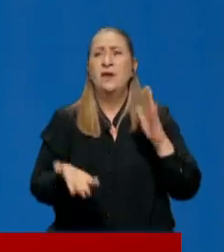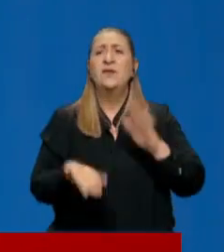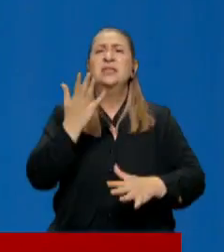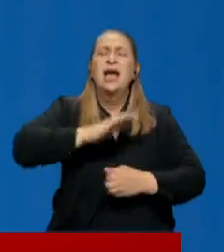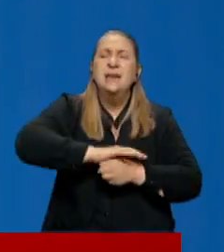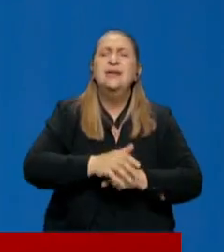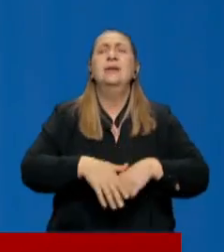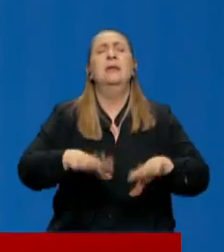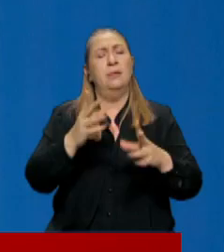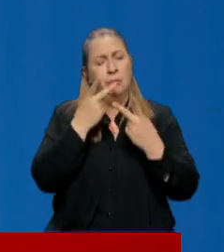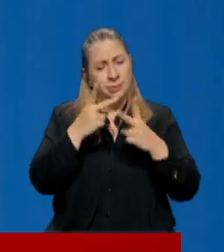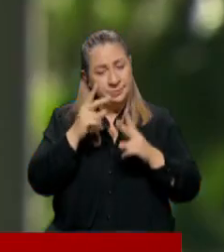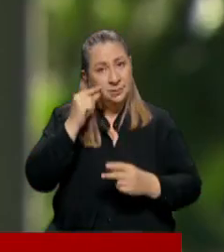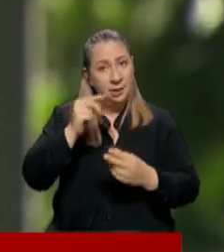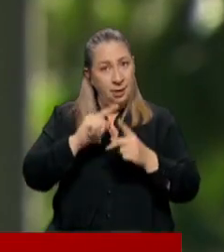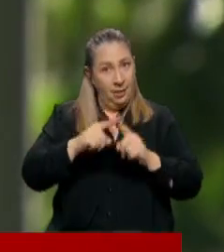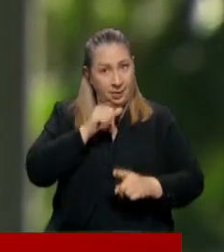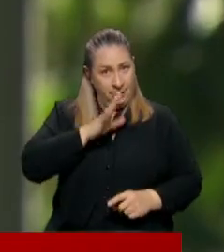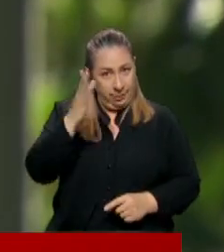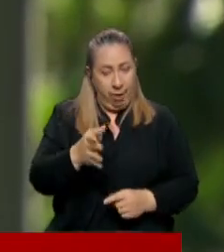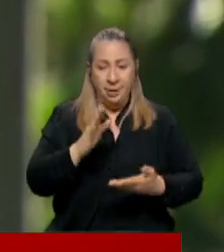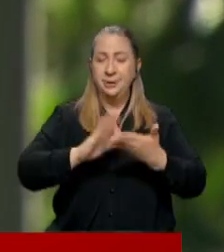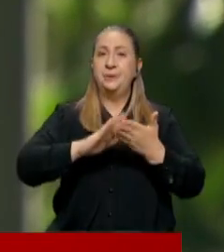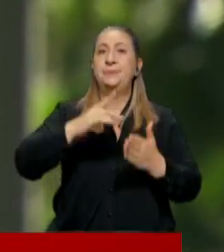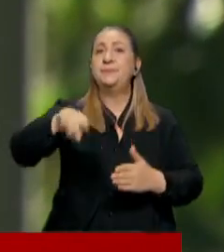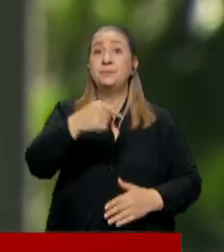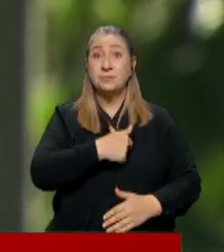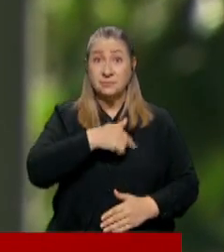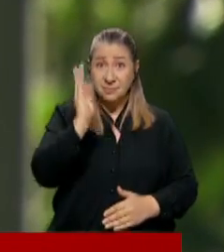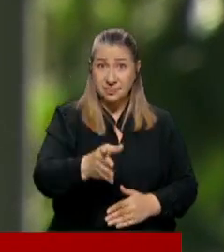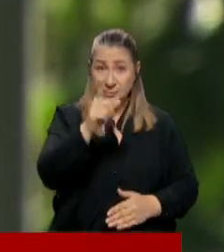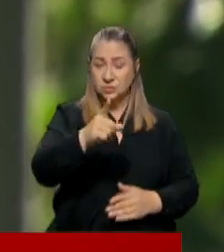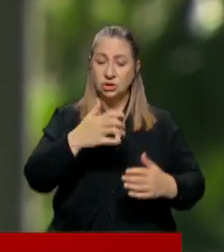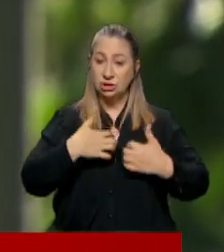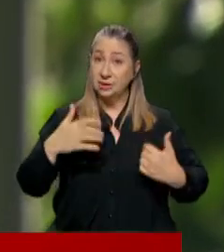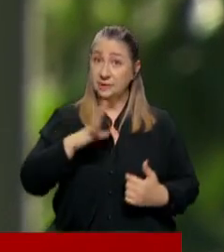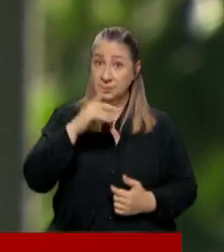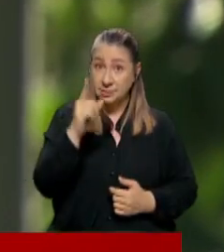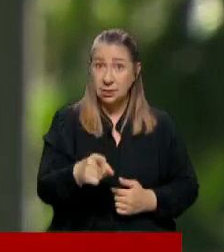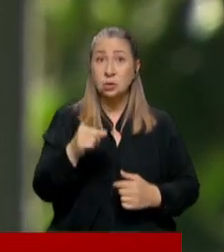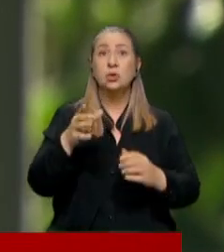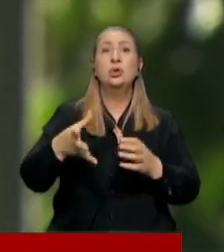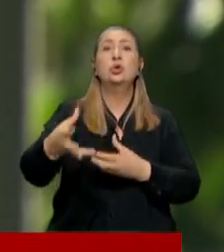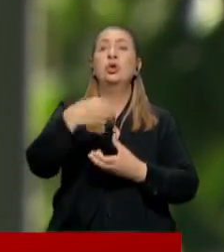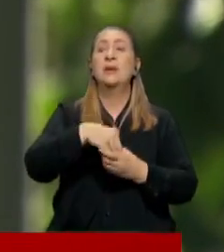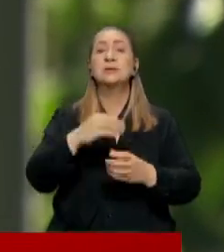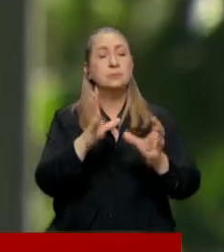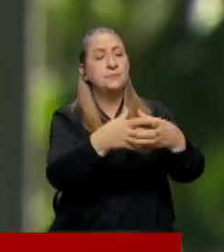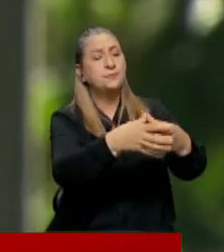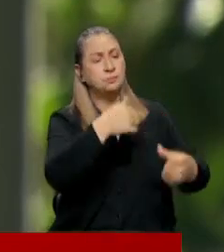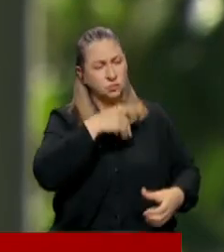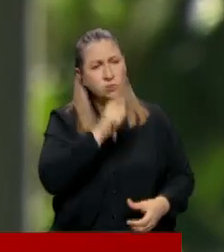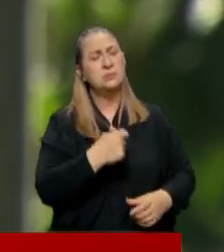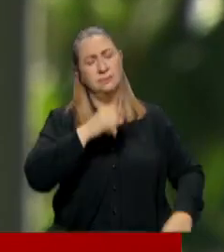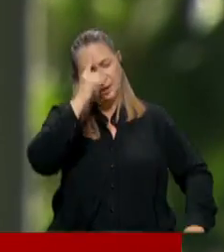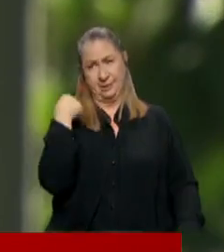fazla eziyet etme Bay Kemal. Arkadaş, senin yüreğin yetiyorsa, cesaretin varsa toplarsın kadronu. Ben söz